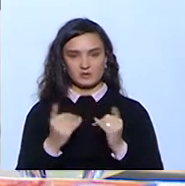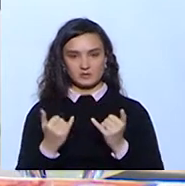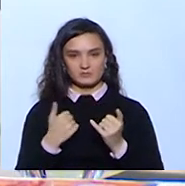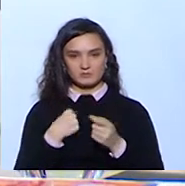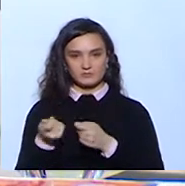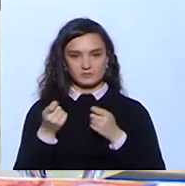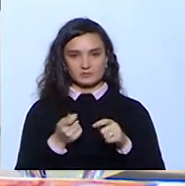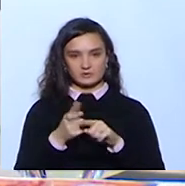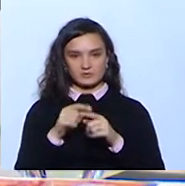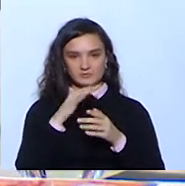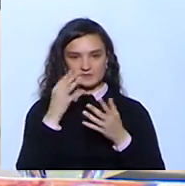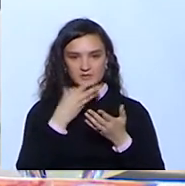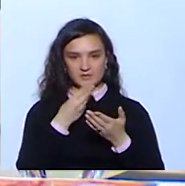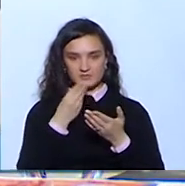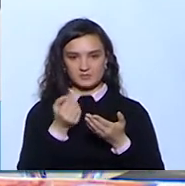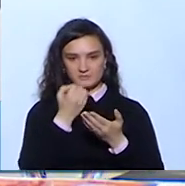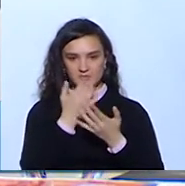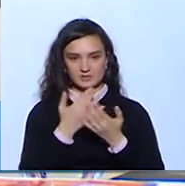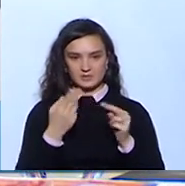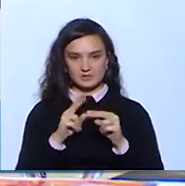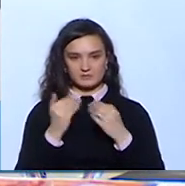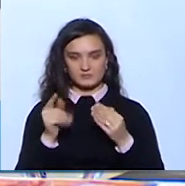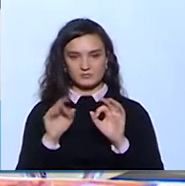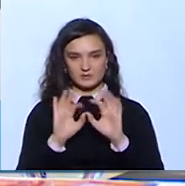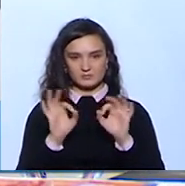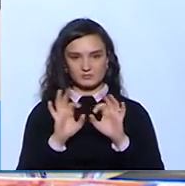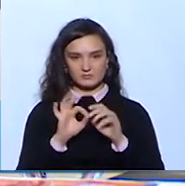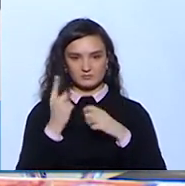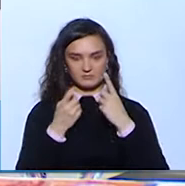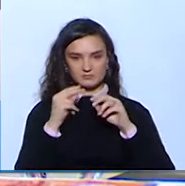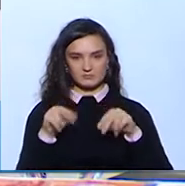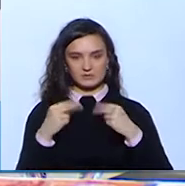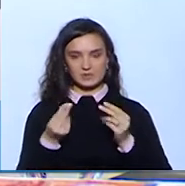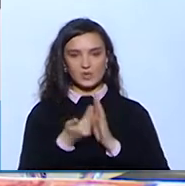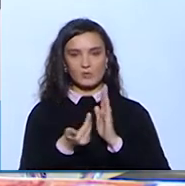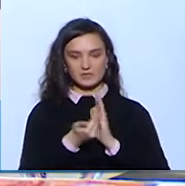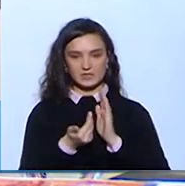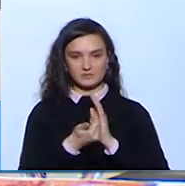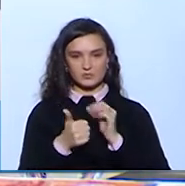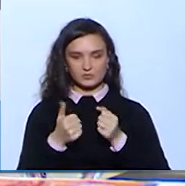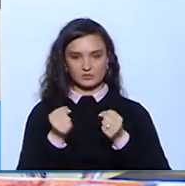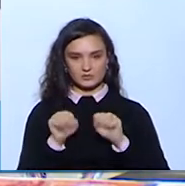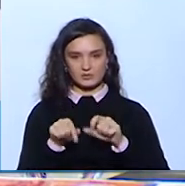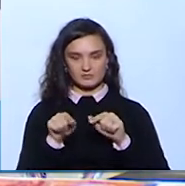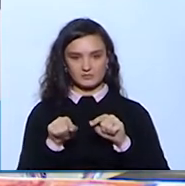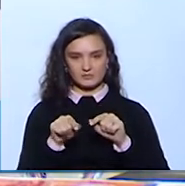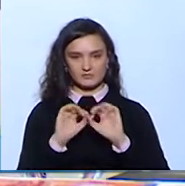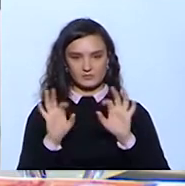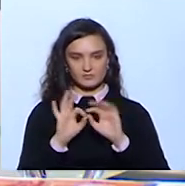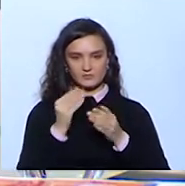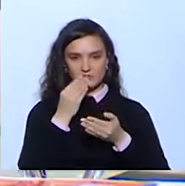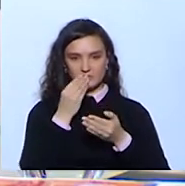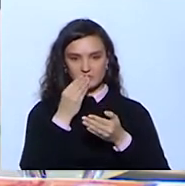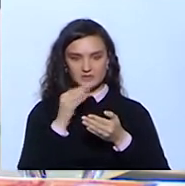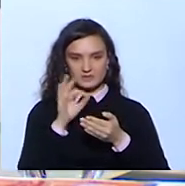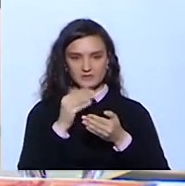დღეს მე მოვიტანე ძალიან ბევრი ლამაზი მასალა იმისათვის, რომ გესაუბროთ და მოგაწოდოთ ძირითადი რეკომენდაციები, როგორ შეიძლება ვიმუშაოთ კვებაზე, კვების